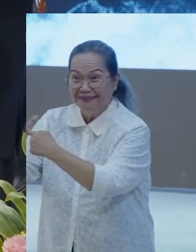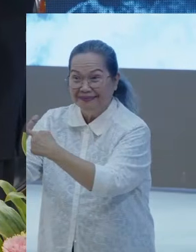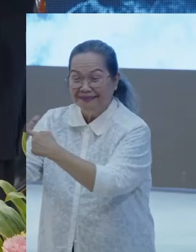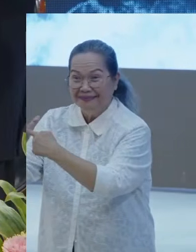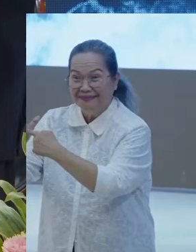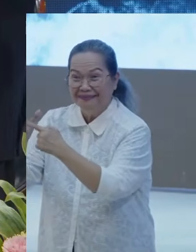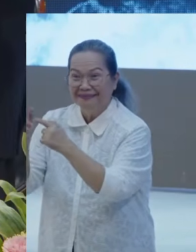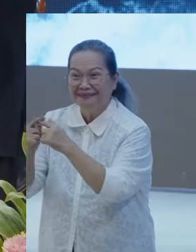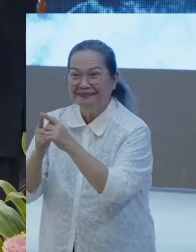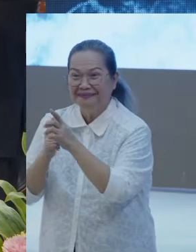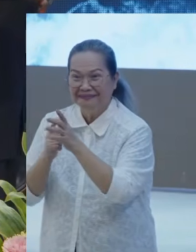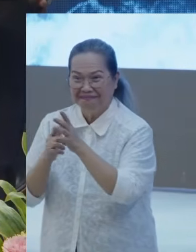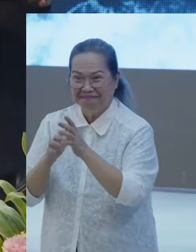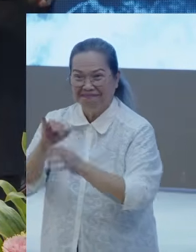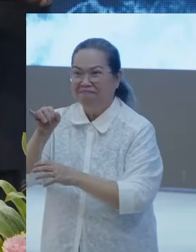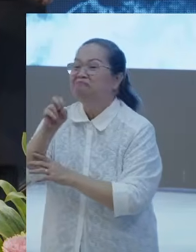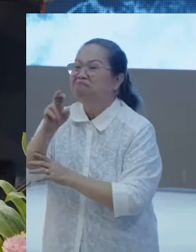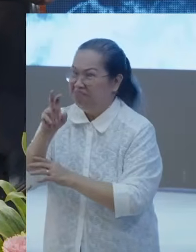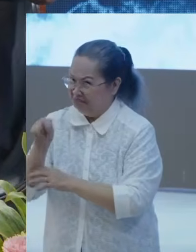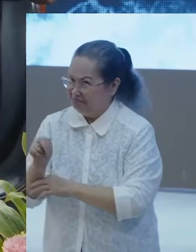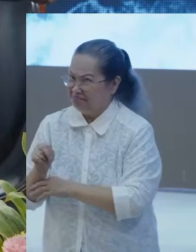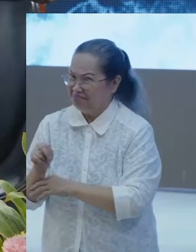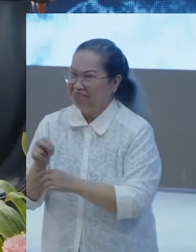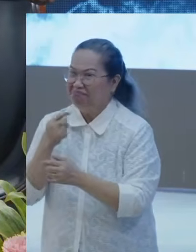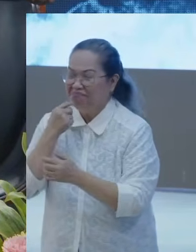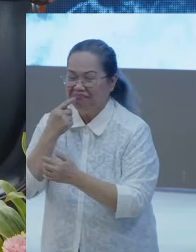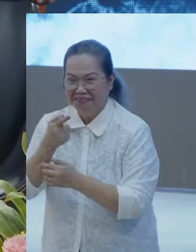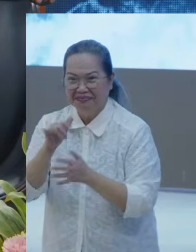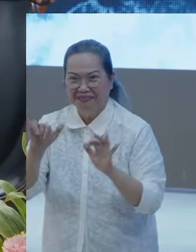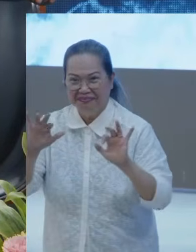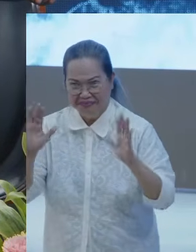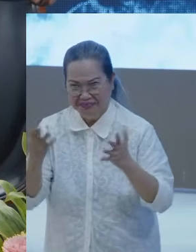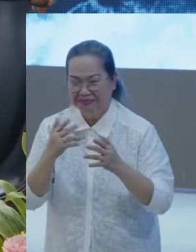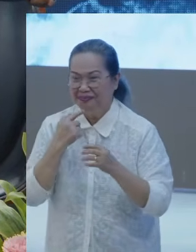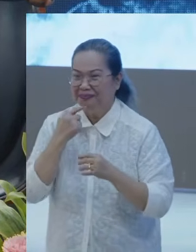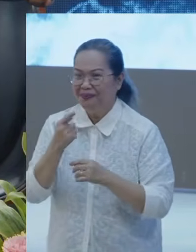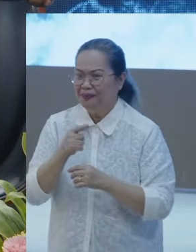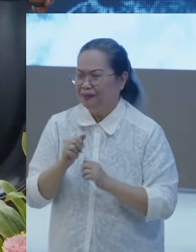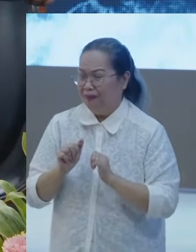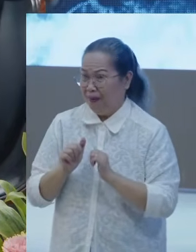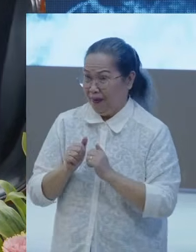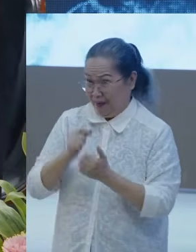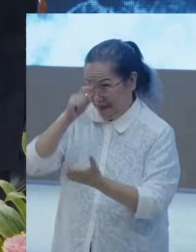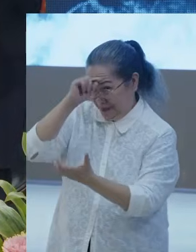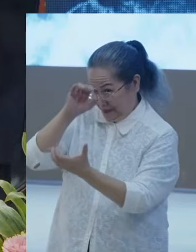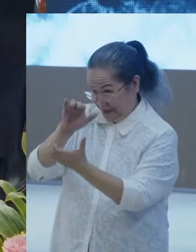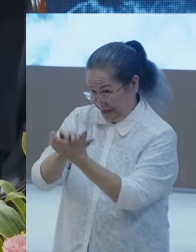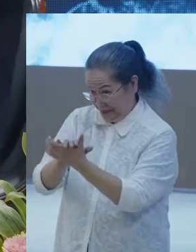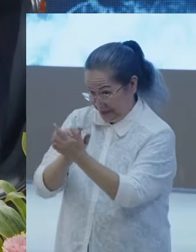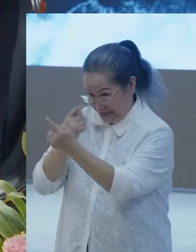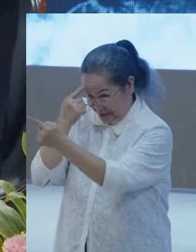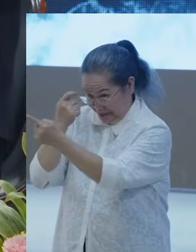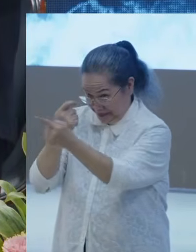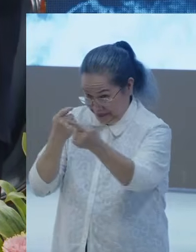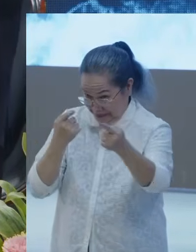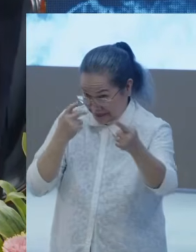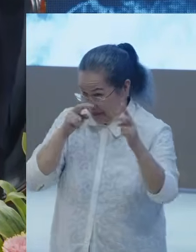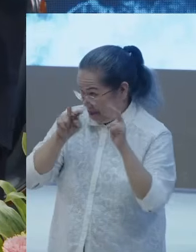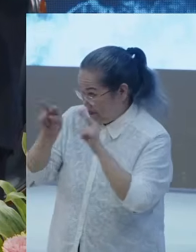Tapos ang sabi niya sa John chapter 20 verse 29, have you believed because you have seen